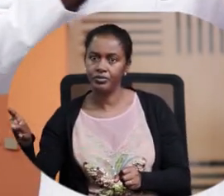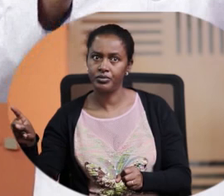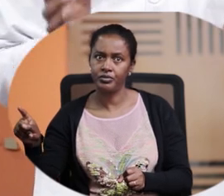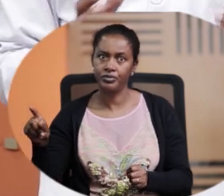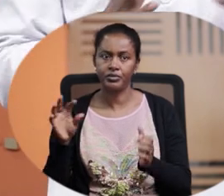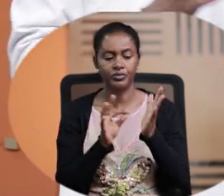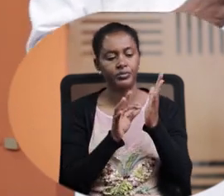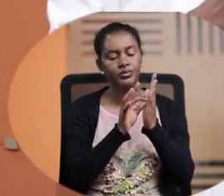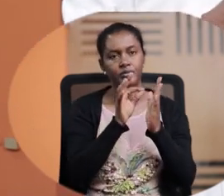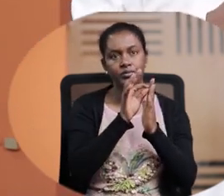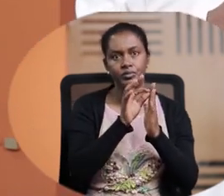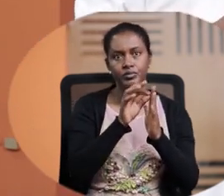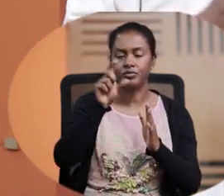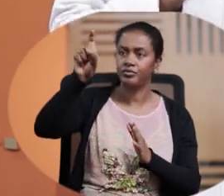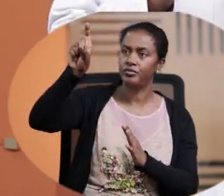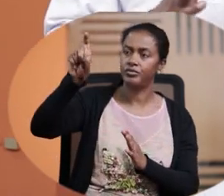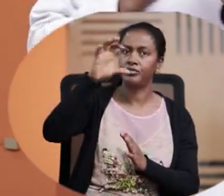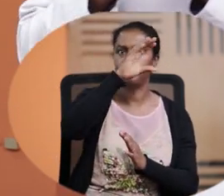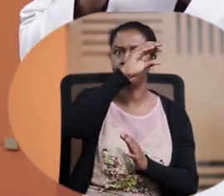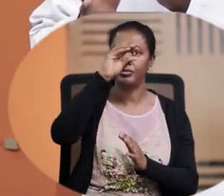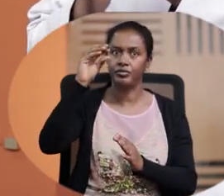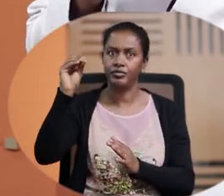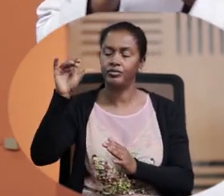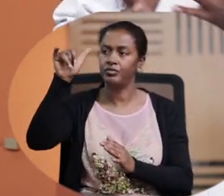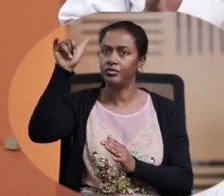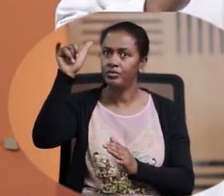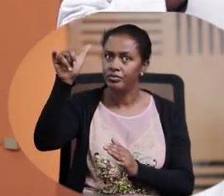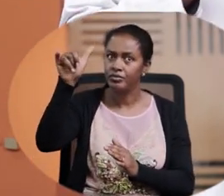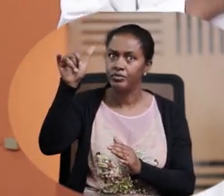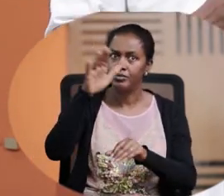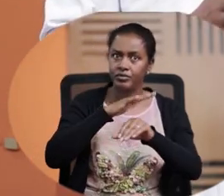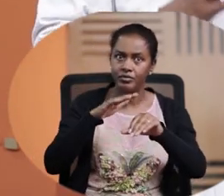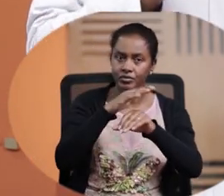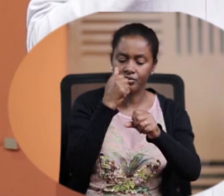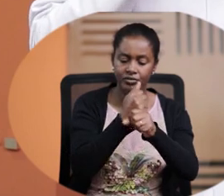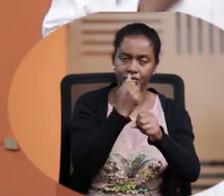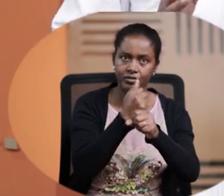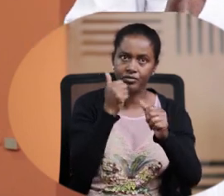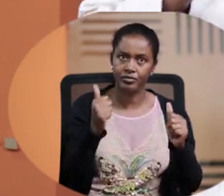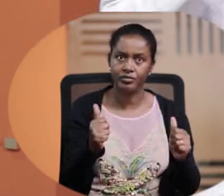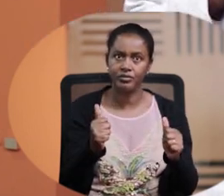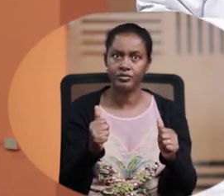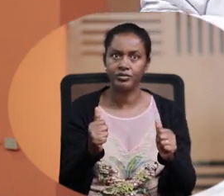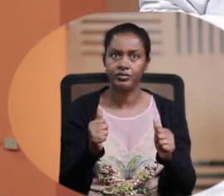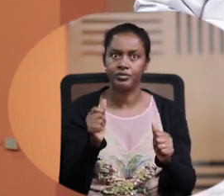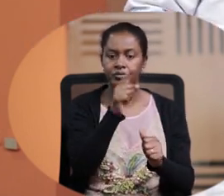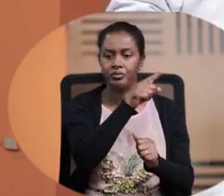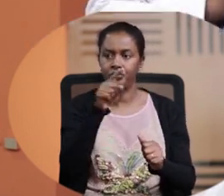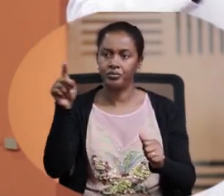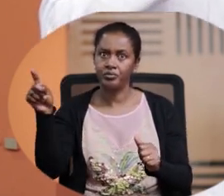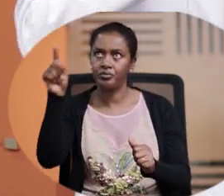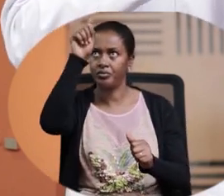sike afiya yokanimo aksisota tafi yaratin ijarama aksota sanaratin yero ijaru